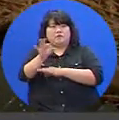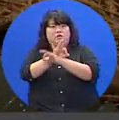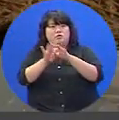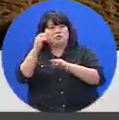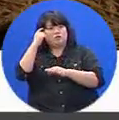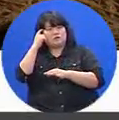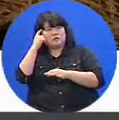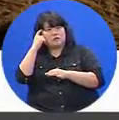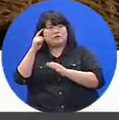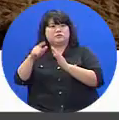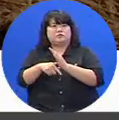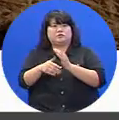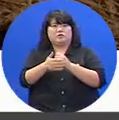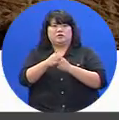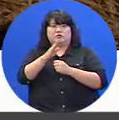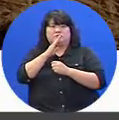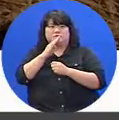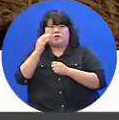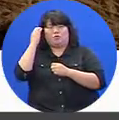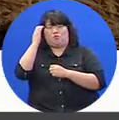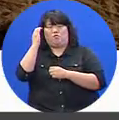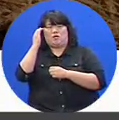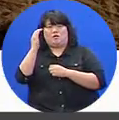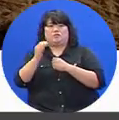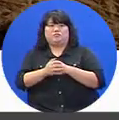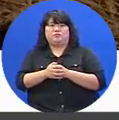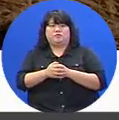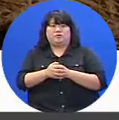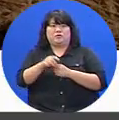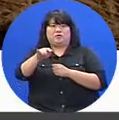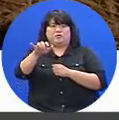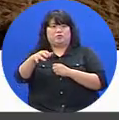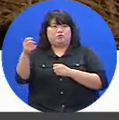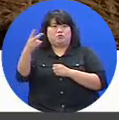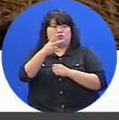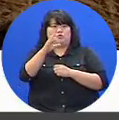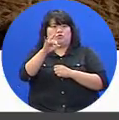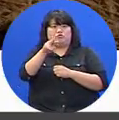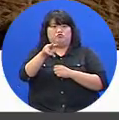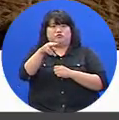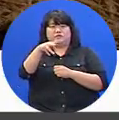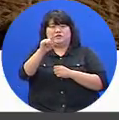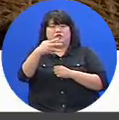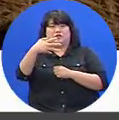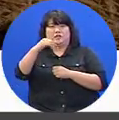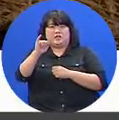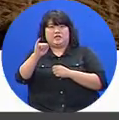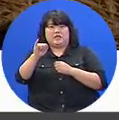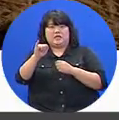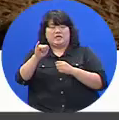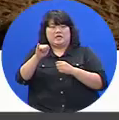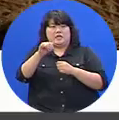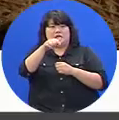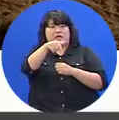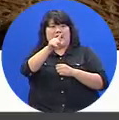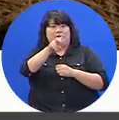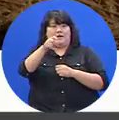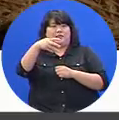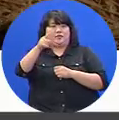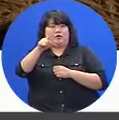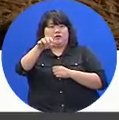논리로만 보자면 참 저희가 곤란하죠. 여기에도 유천리 가마터가 있었고 고려 상감청자가